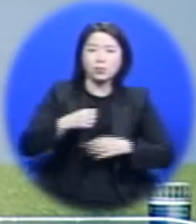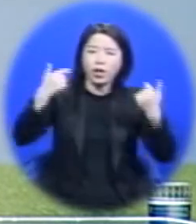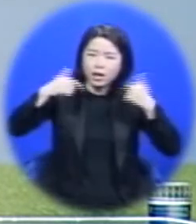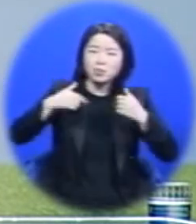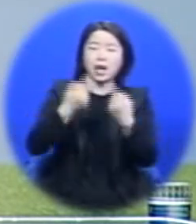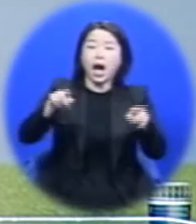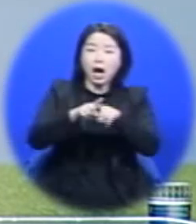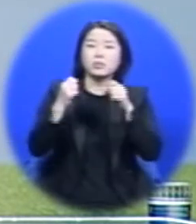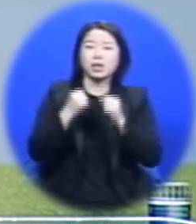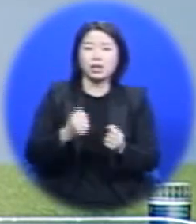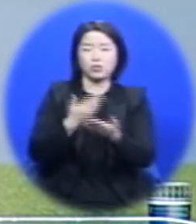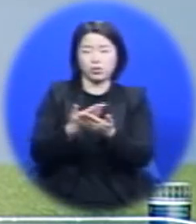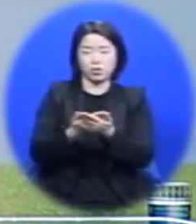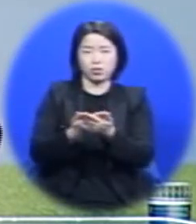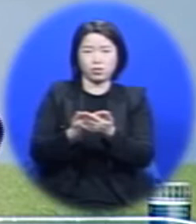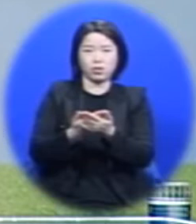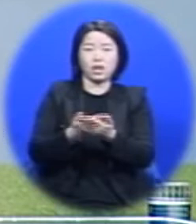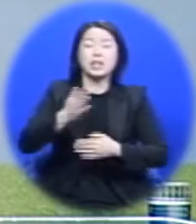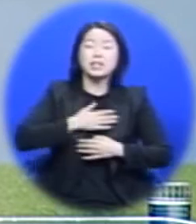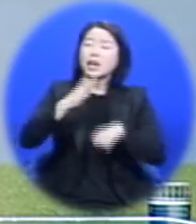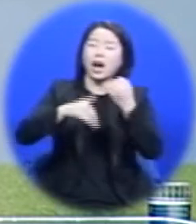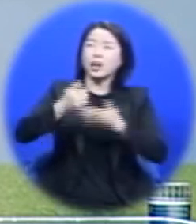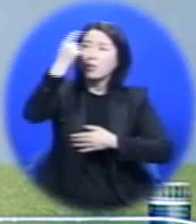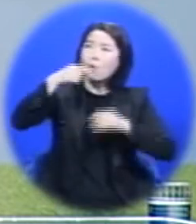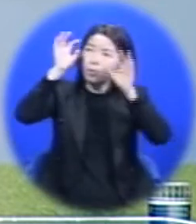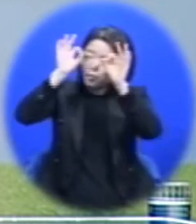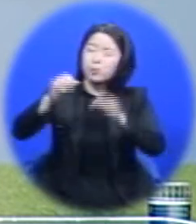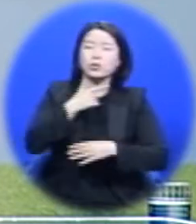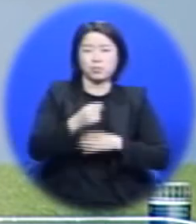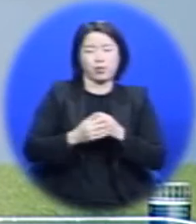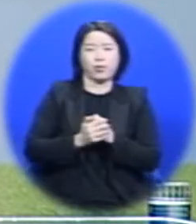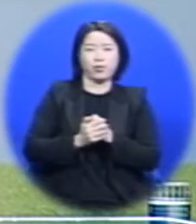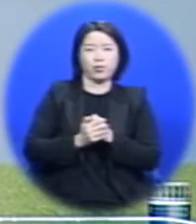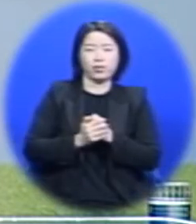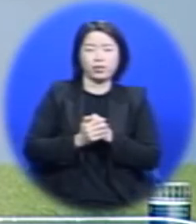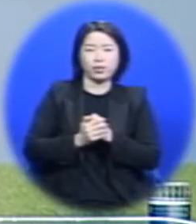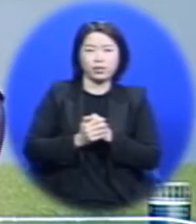날마다 함께해 주세요. 제가 하나님 얼굴을 보고 싶어요.